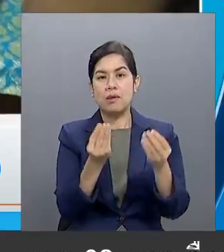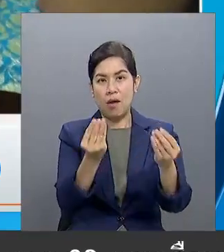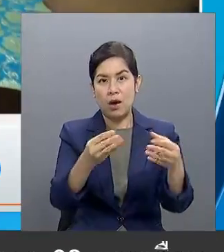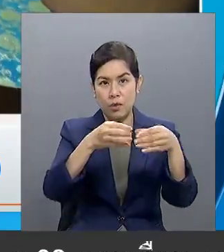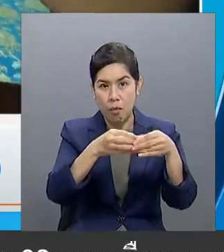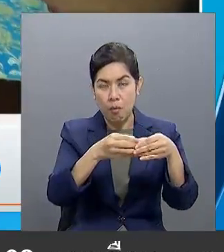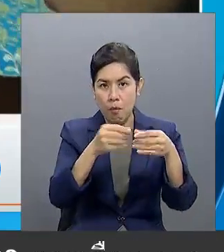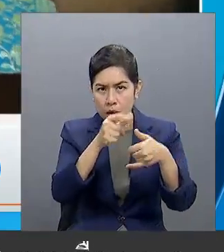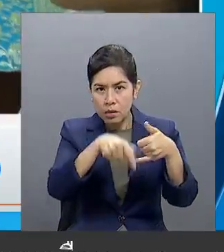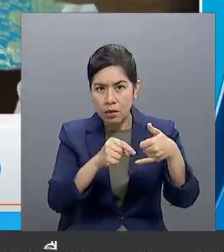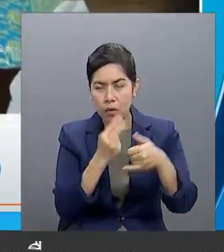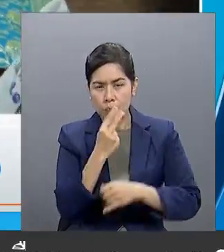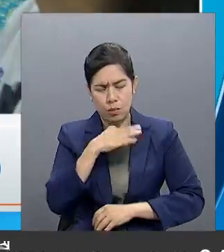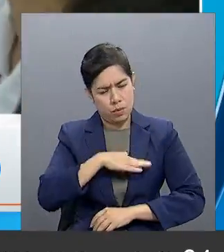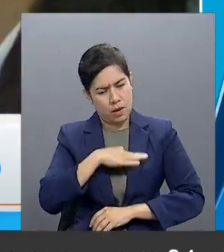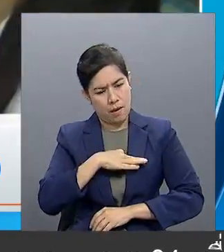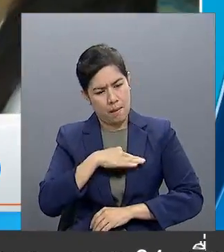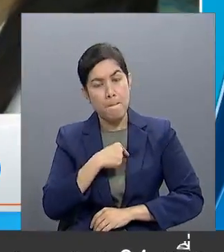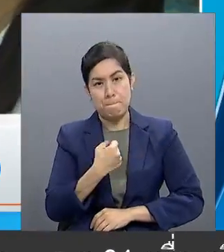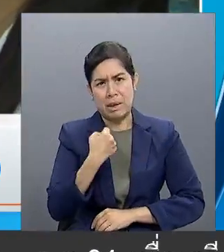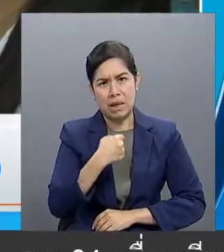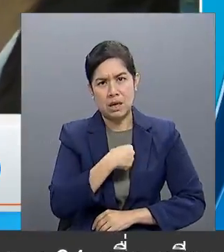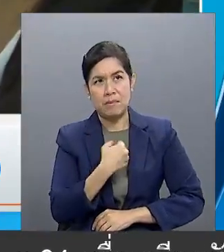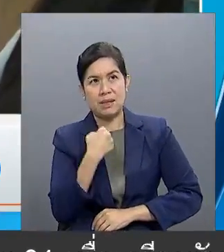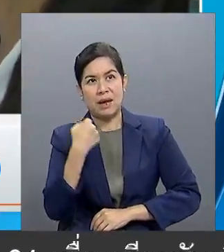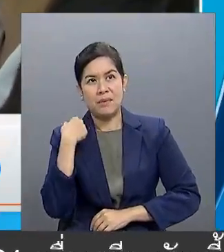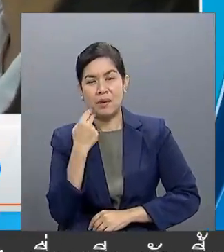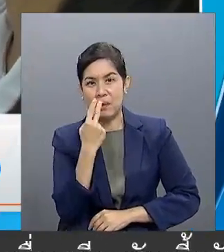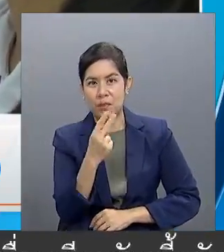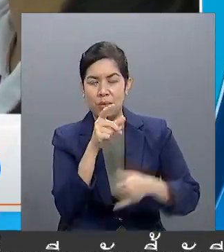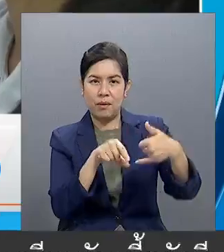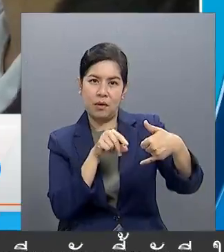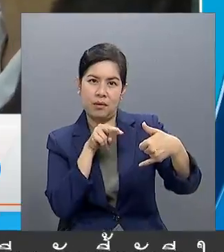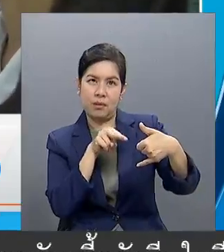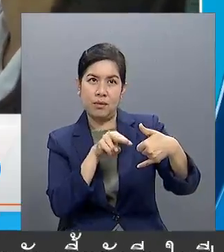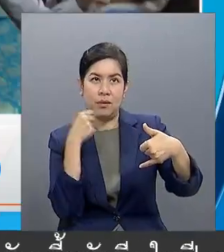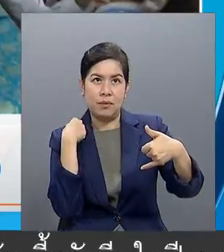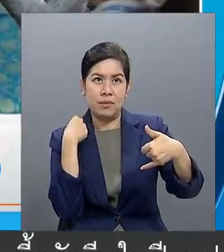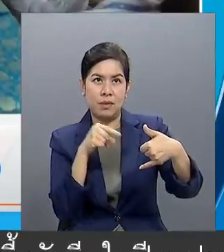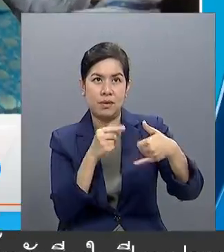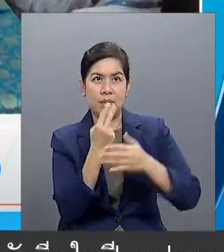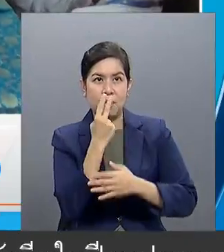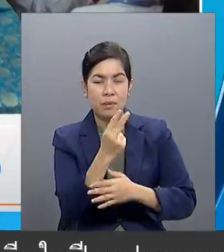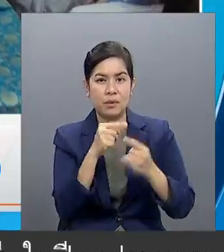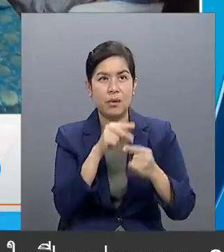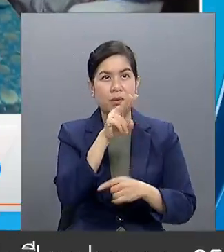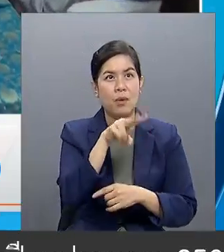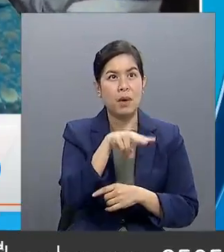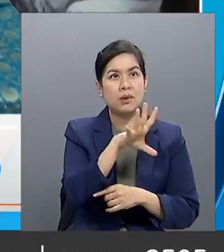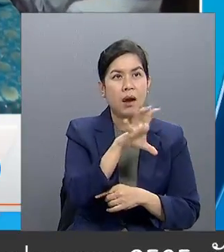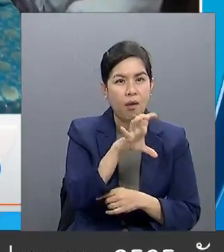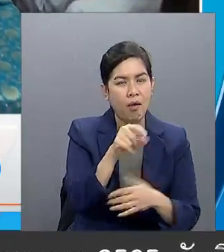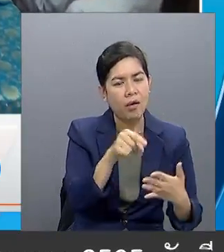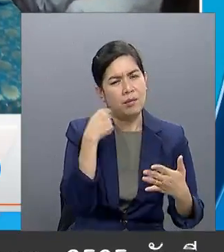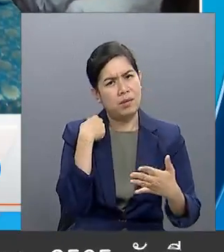ดังนั้นเนี่ยถ้าเห็นจาก ผมไม่น่าเชื่อมั่น คุณชมาพรแล้ว ก็พอจะเดาราคาได้อยู่ว่า 2,500 บาทหรือ 1,000 บาทจากคุณต๊อบเนี่ยไม่น่า